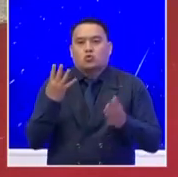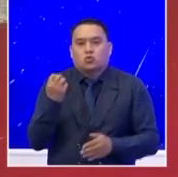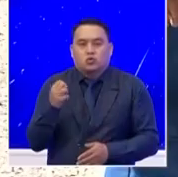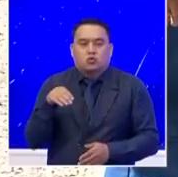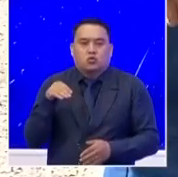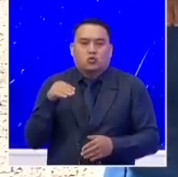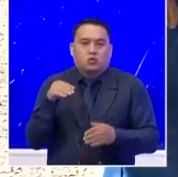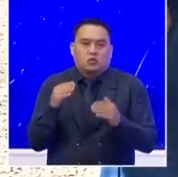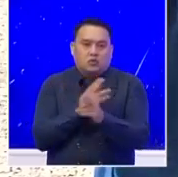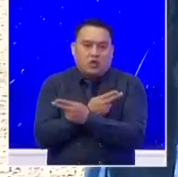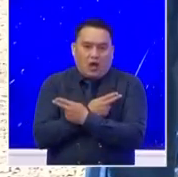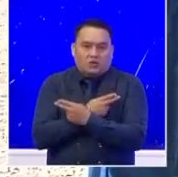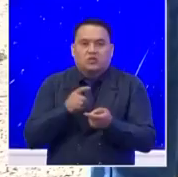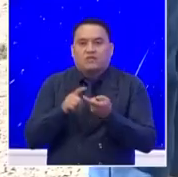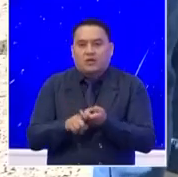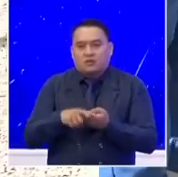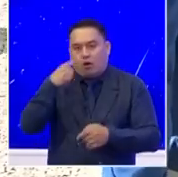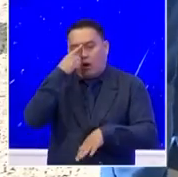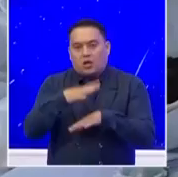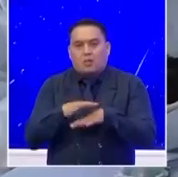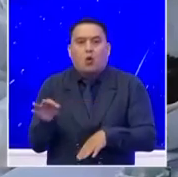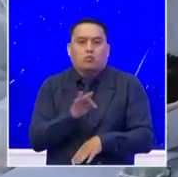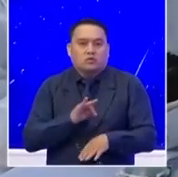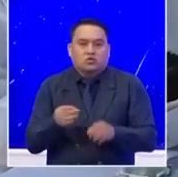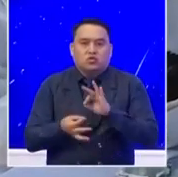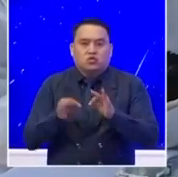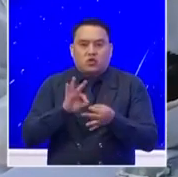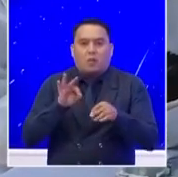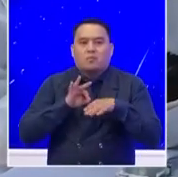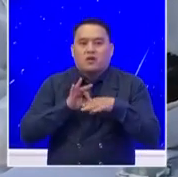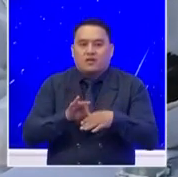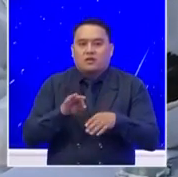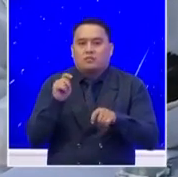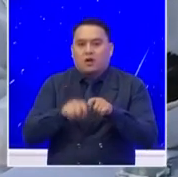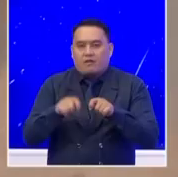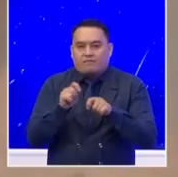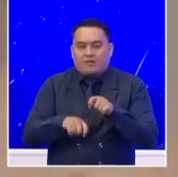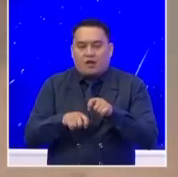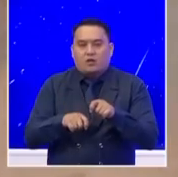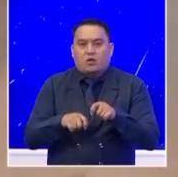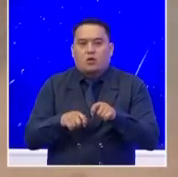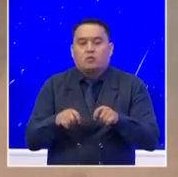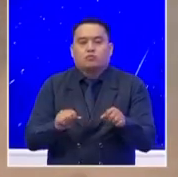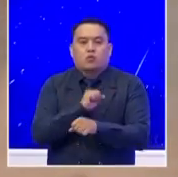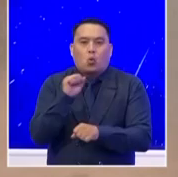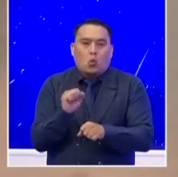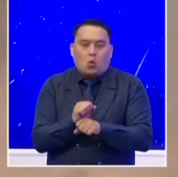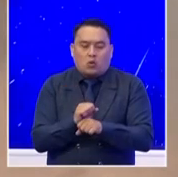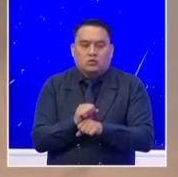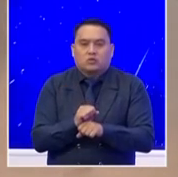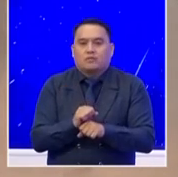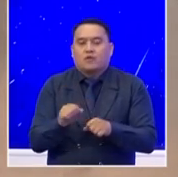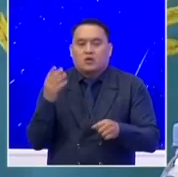400 дачных массивов. В связи с этим Амандык Баталов поручил тщательно проводить анализы и проверки на блокпостах на границе